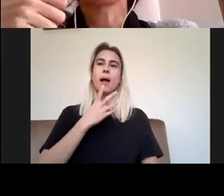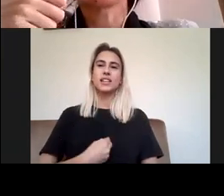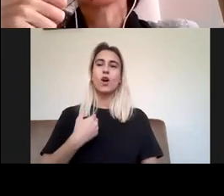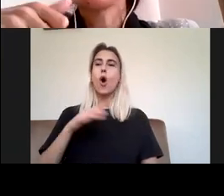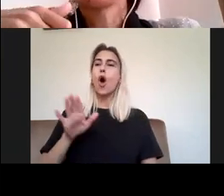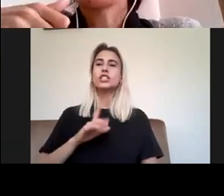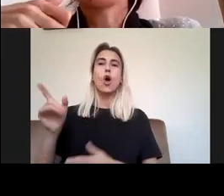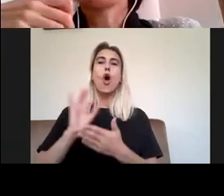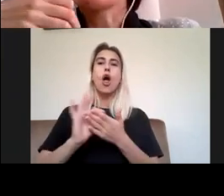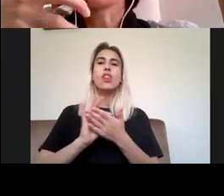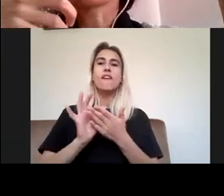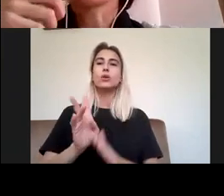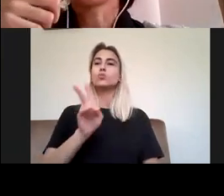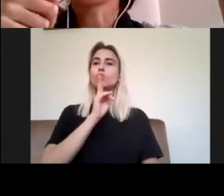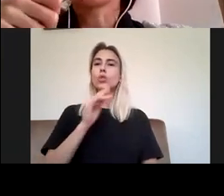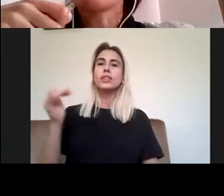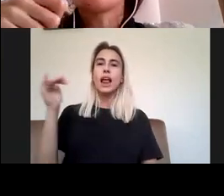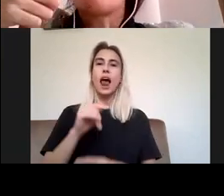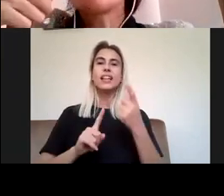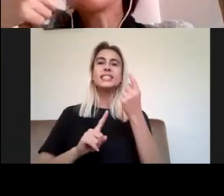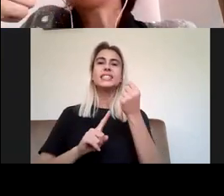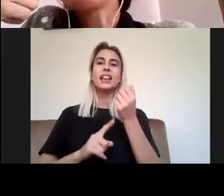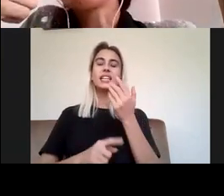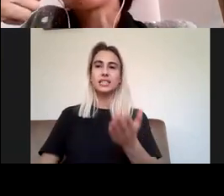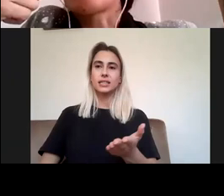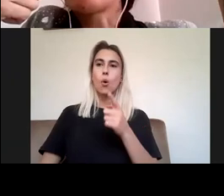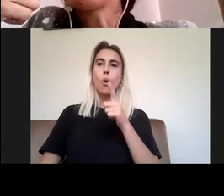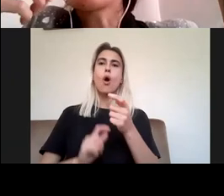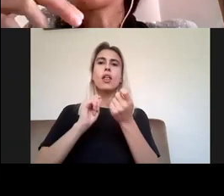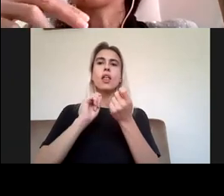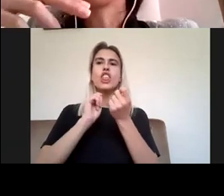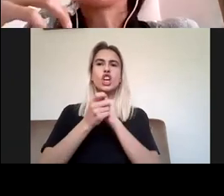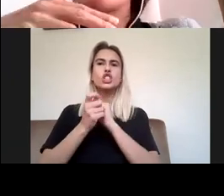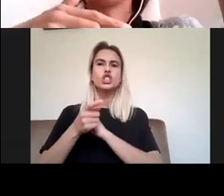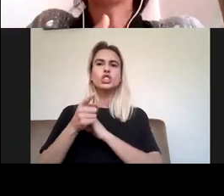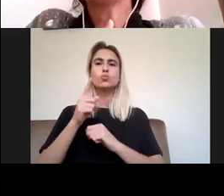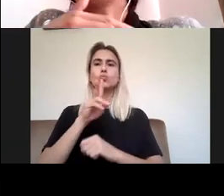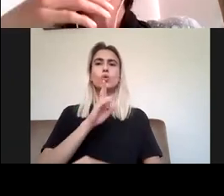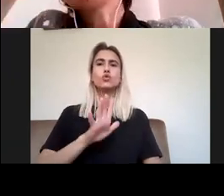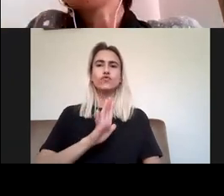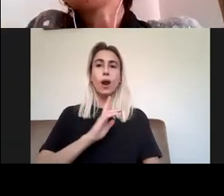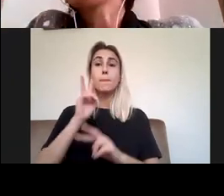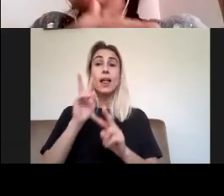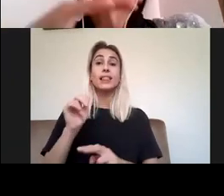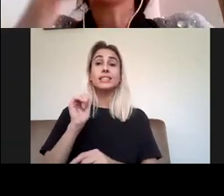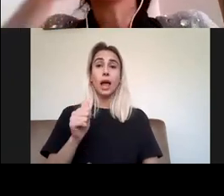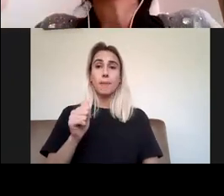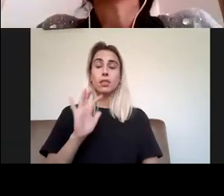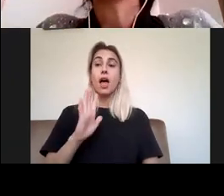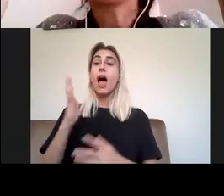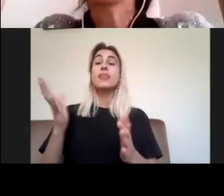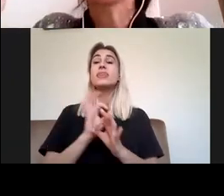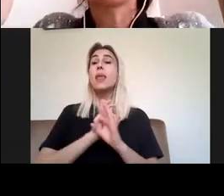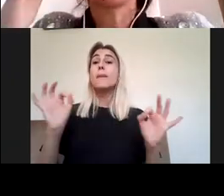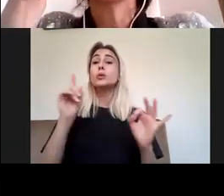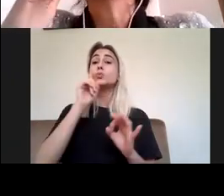yaptığı ödevden gelen bir istatistik o da. Orada da değişik sonuçlar var. Ama baktığınızda tamamen %100 bir